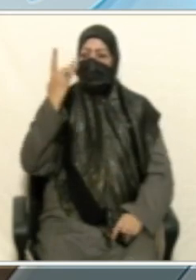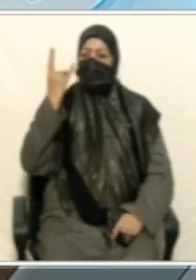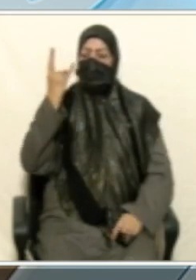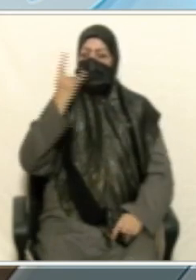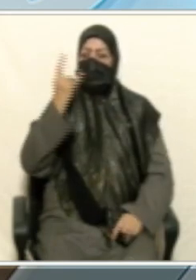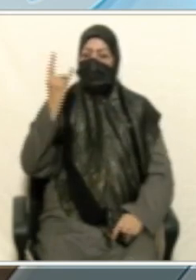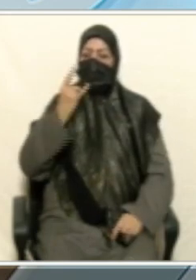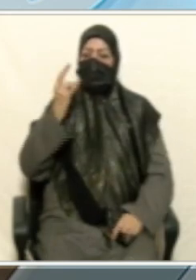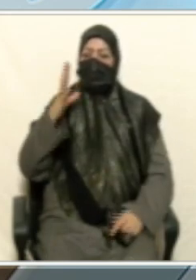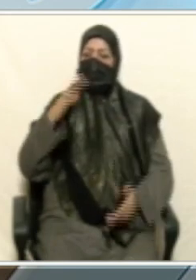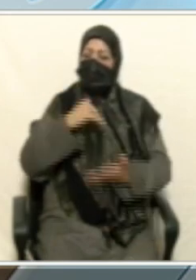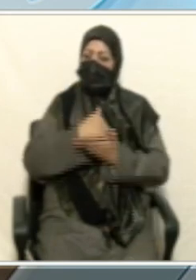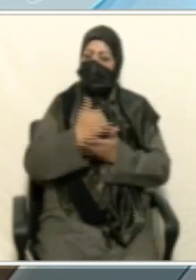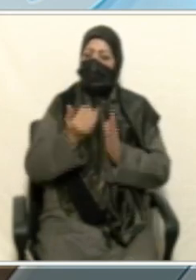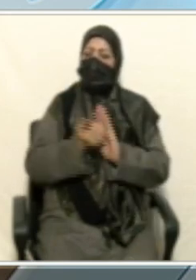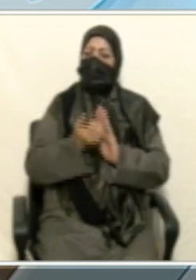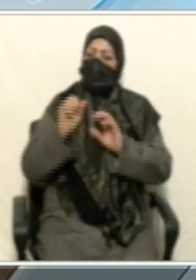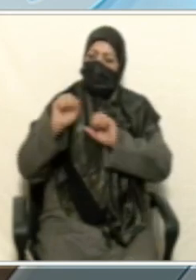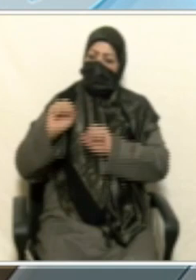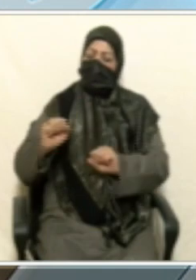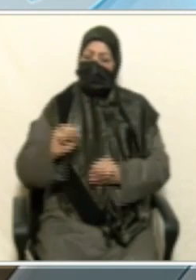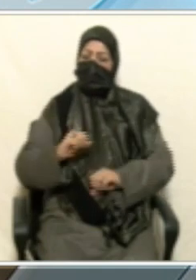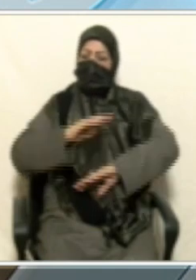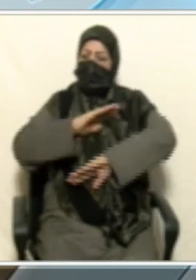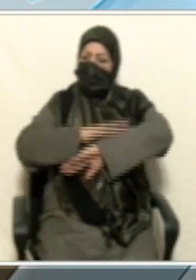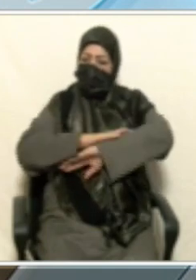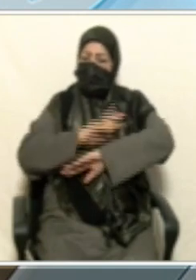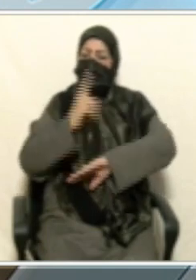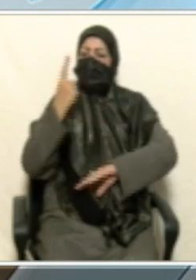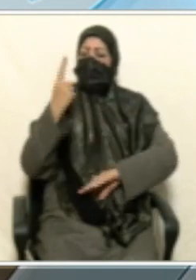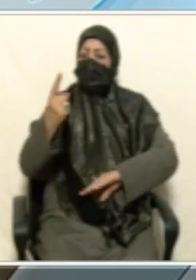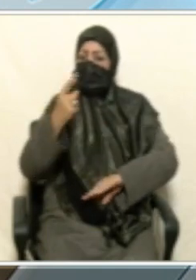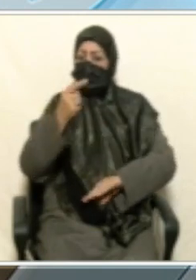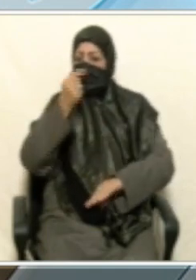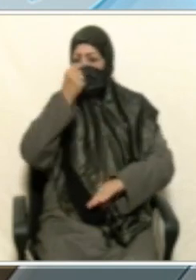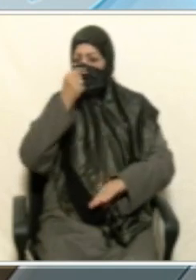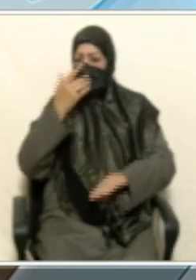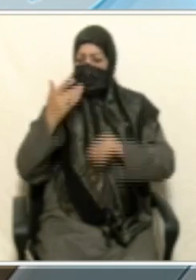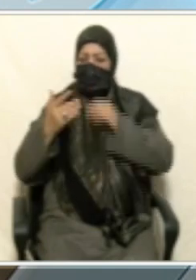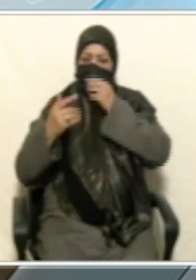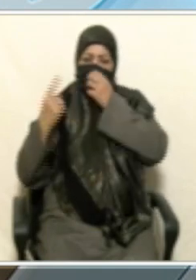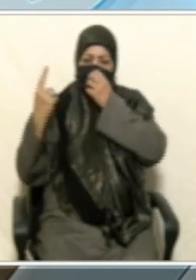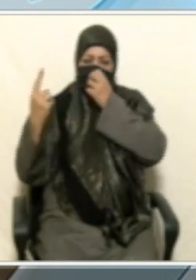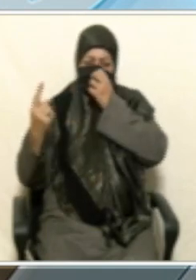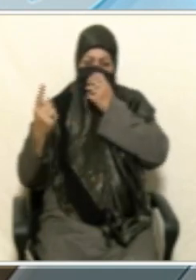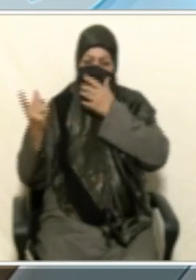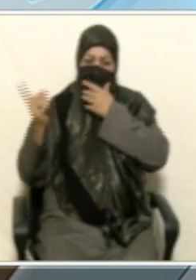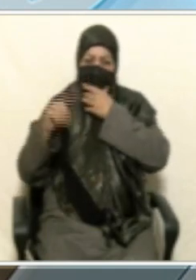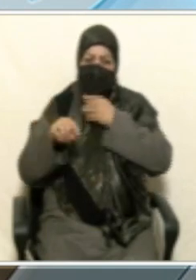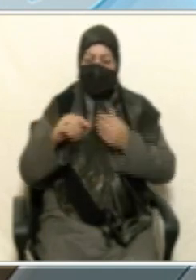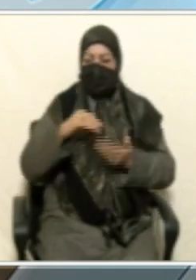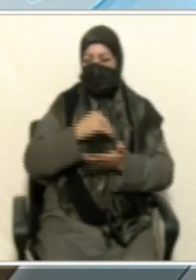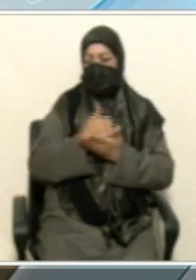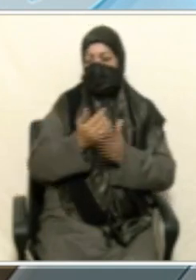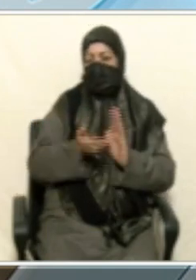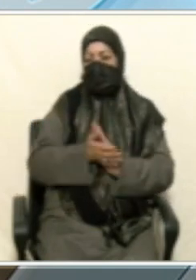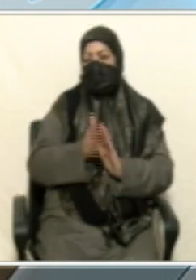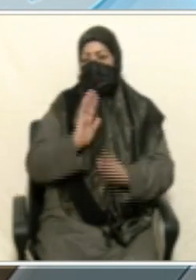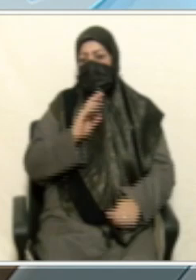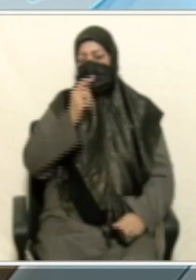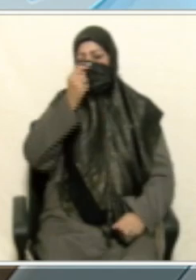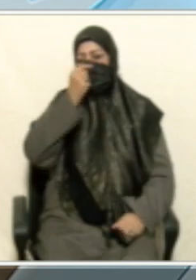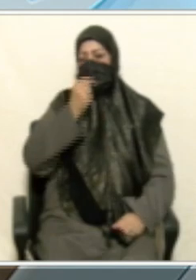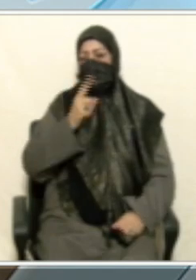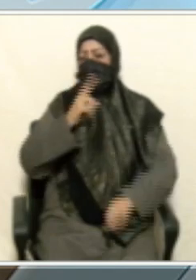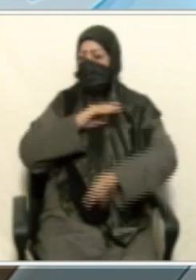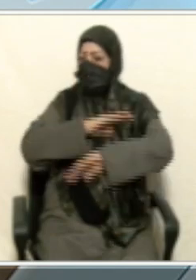لها فيه الميراث إن كانت هي زوجته الوحيدة ولم يدخل بها، ولم يدخل بها لكنها زوجة له. قال الله عز وجل: